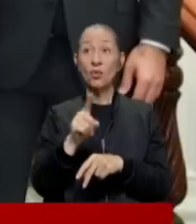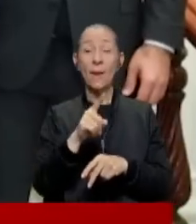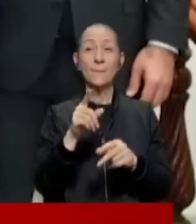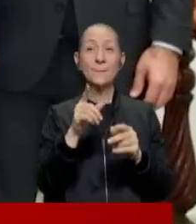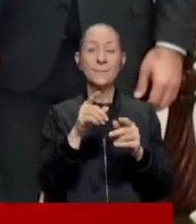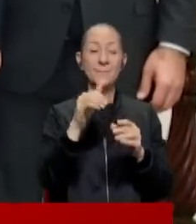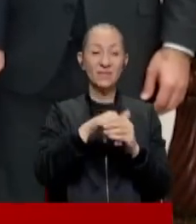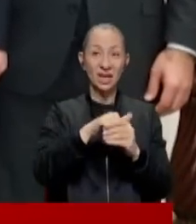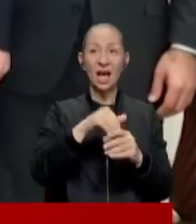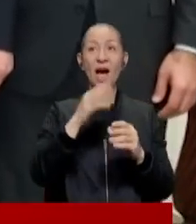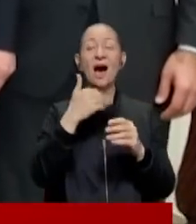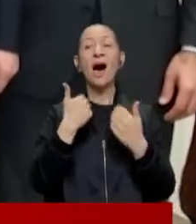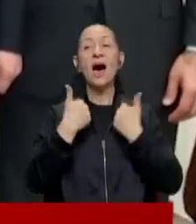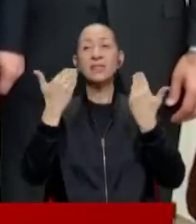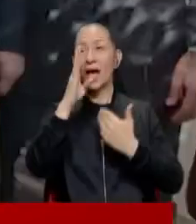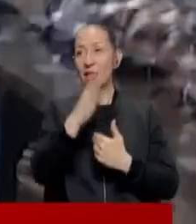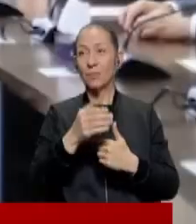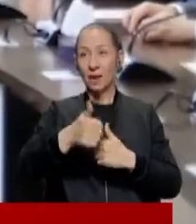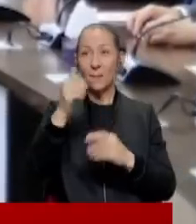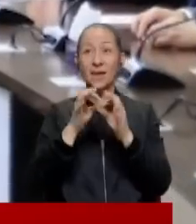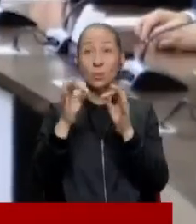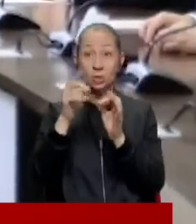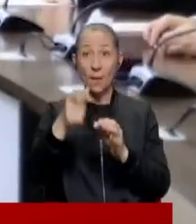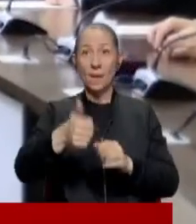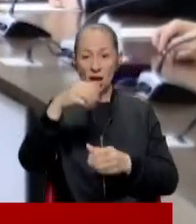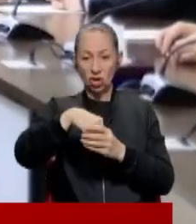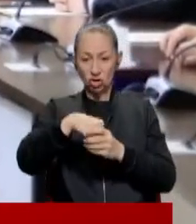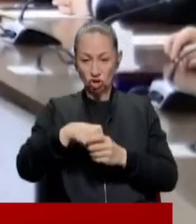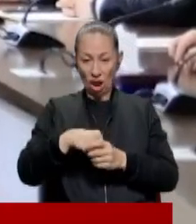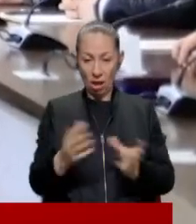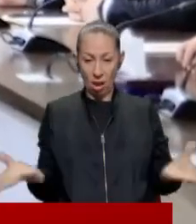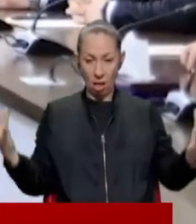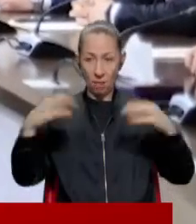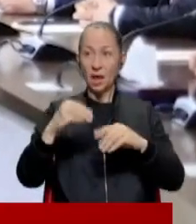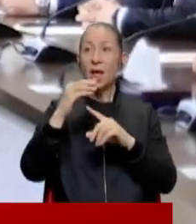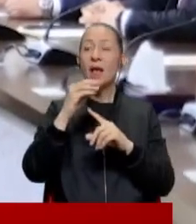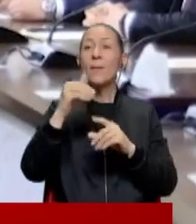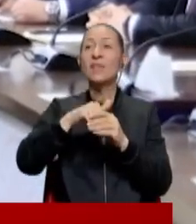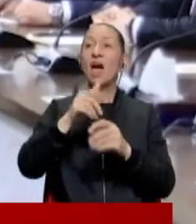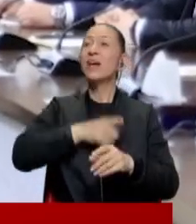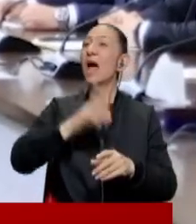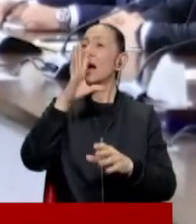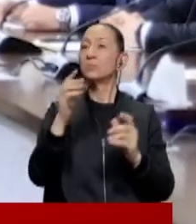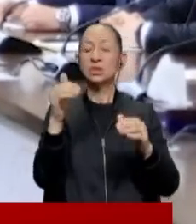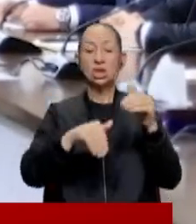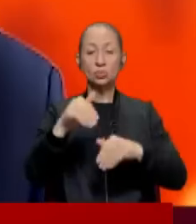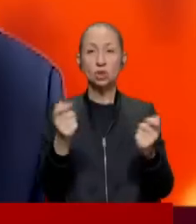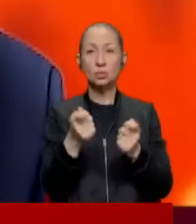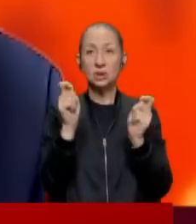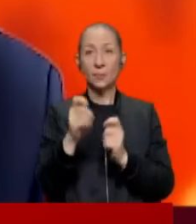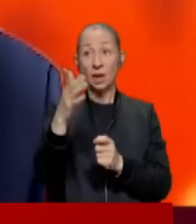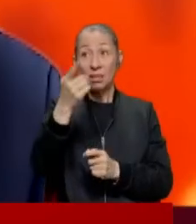milletvekili adayı adalet bakanı Bekir Bozdağ bakanlıklarda illerinin diğer milletvekili adayları ile Seçim Çalışması yaptı